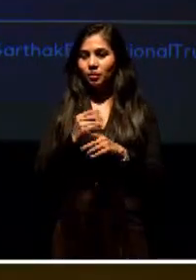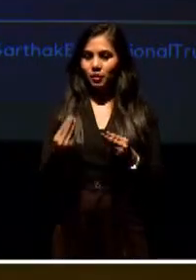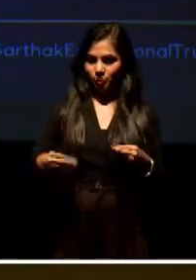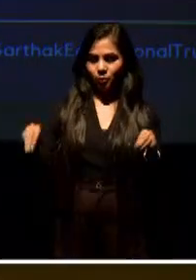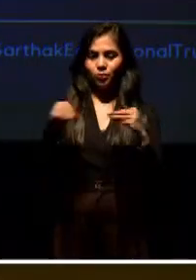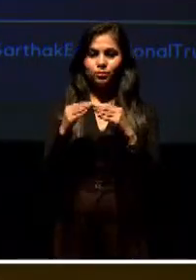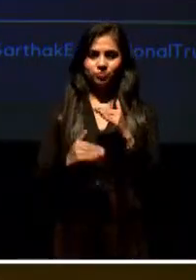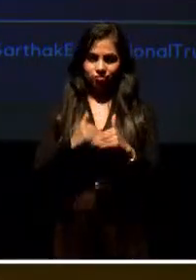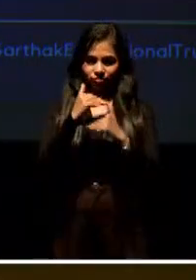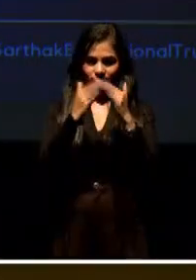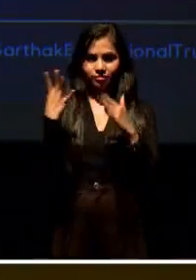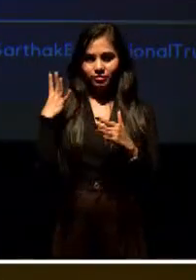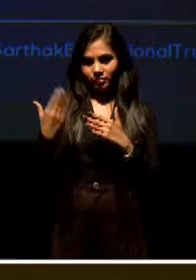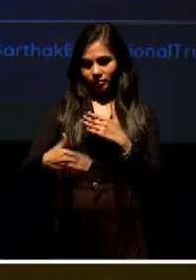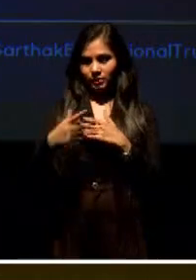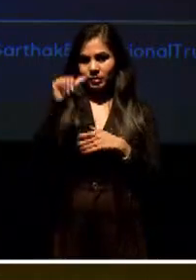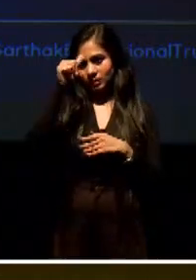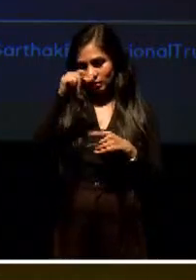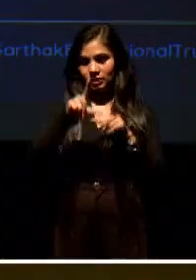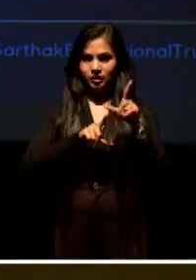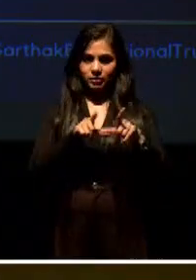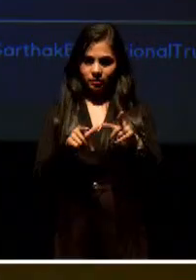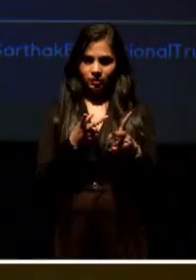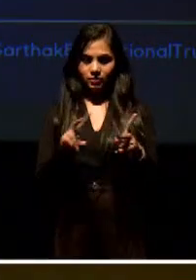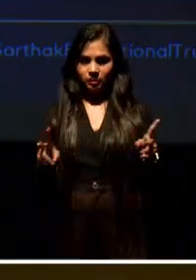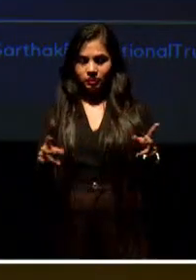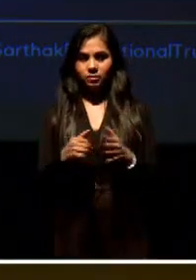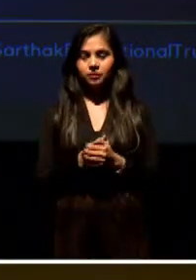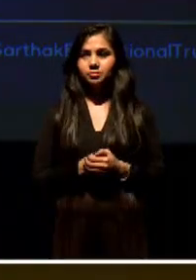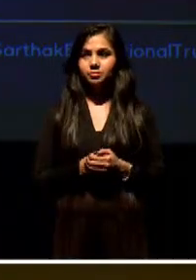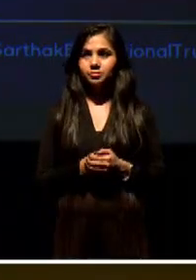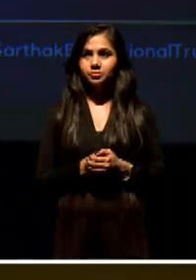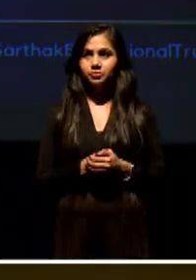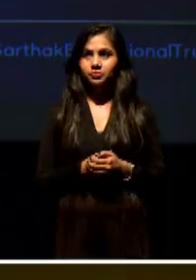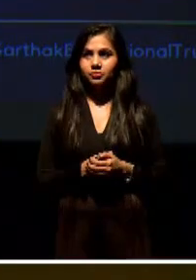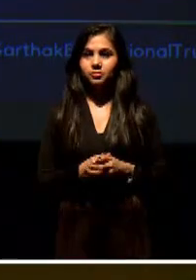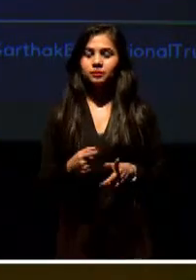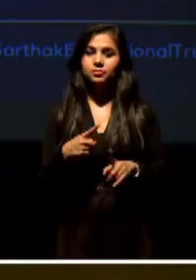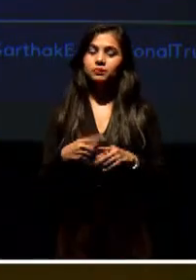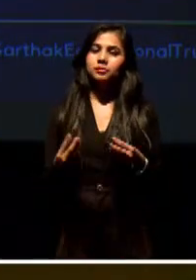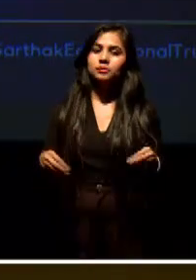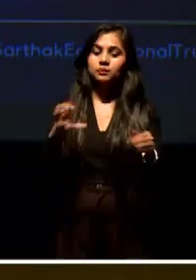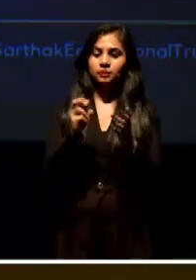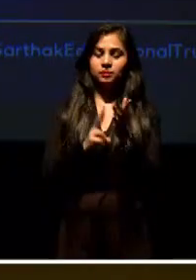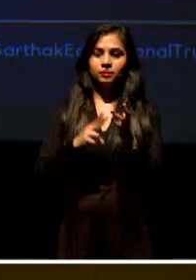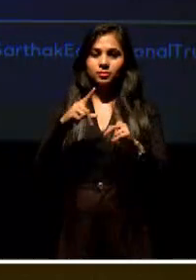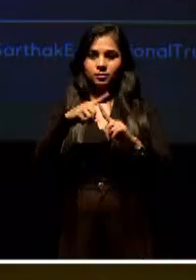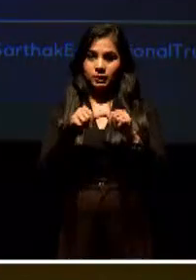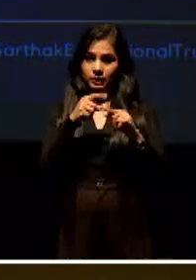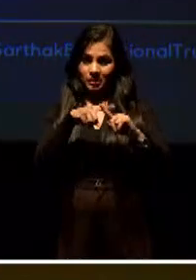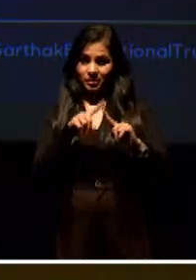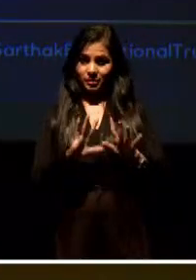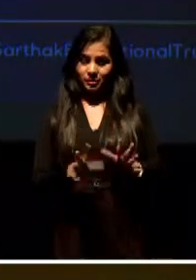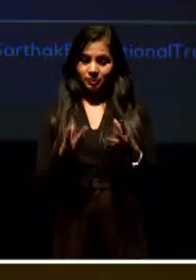होना है। इंडियन लैंग्वेजेस कंपैटिबल चीज़ों को बनाना है और इंडियन कॉन्टेक्स्ट के हिसाब से अडेप्ट करना है, क्योंकि